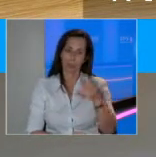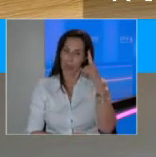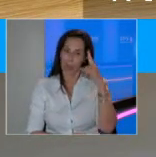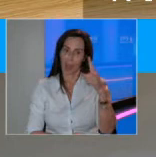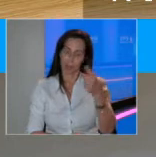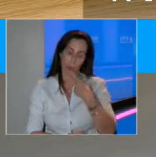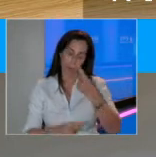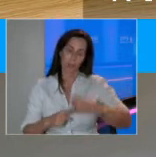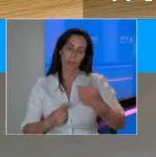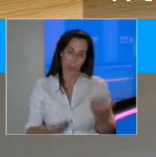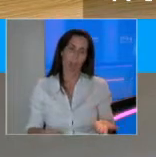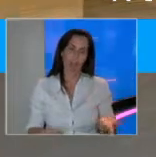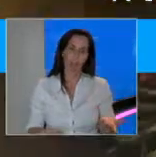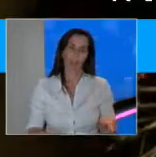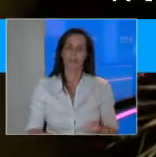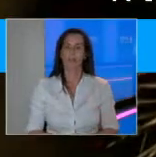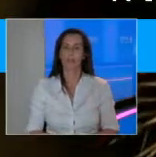לדעתי אתה די מדייק.